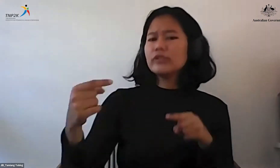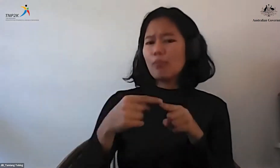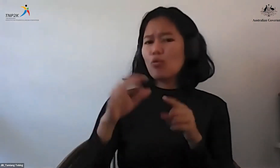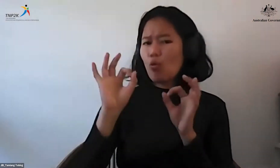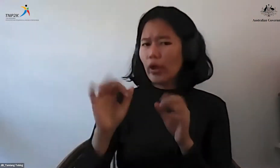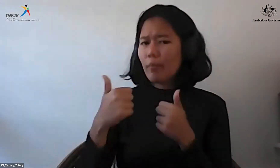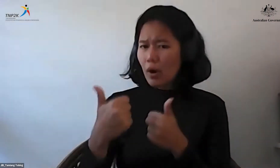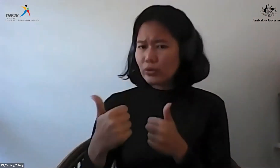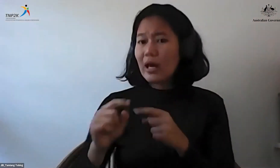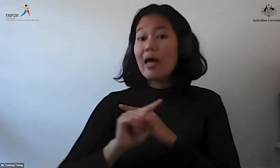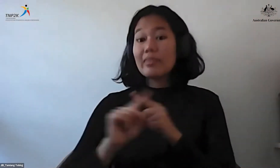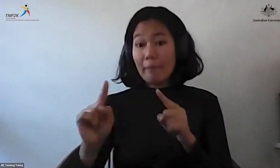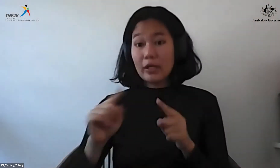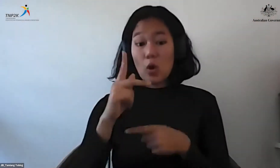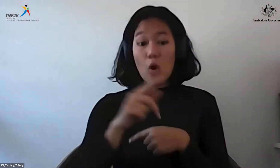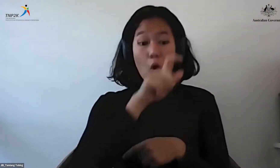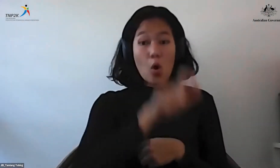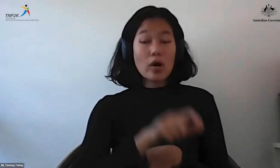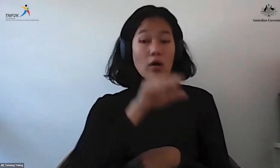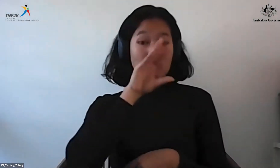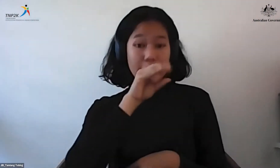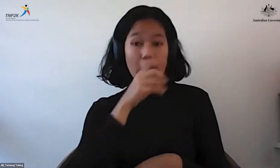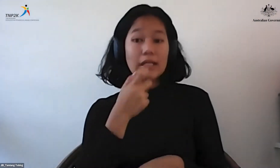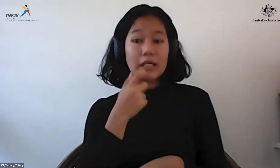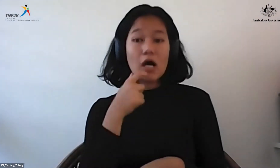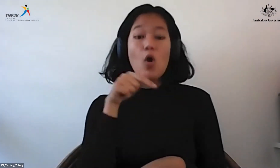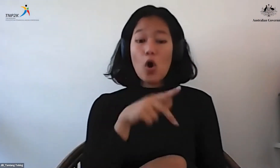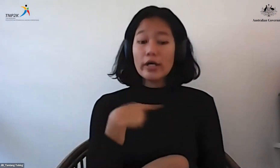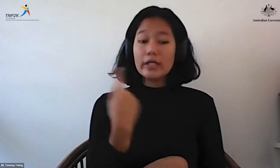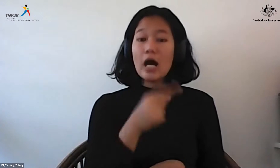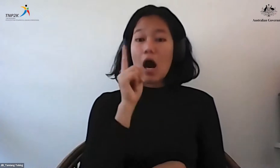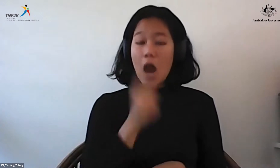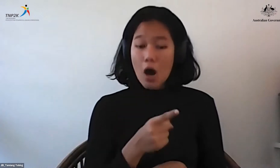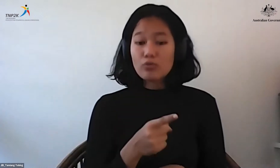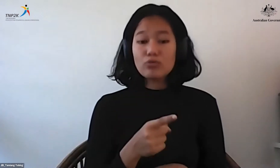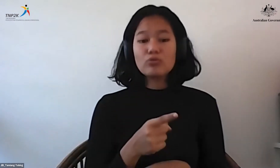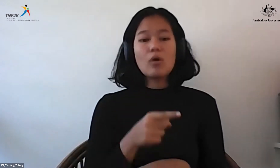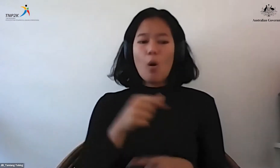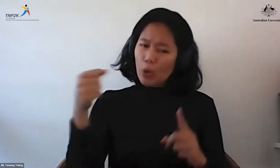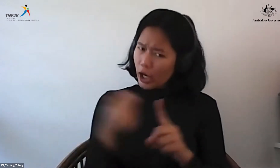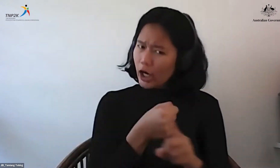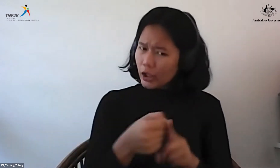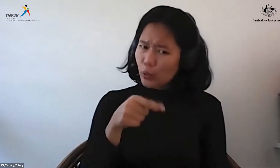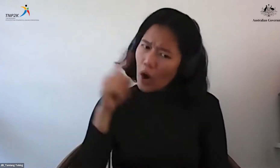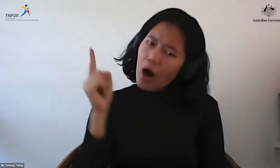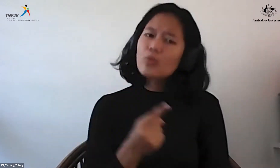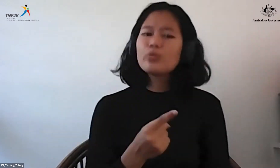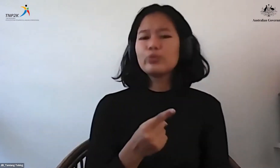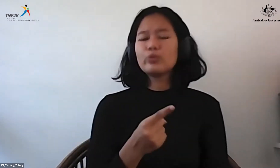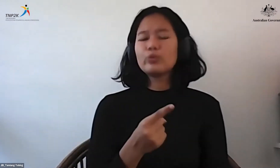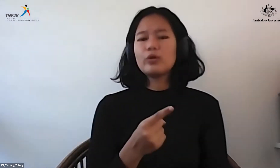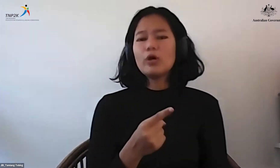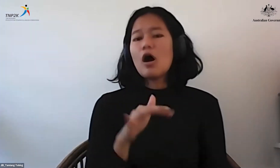gitu. Tapi ketika orang berbicara tentang, "Oh, kita harus menangani kekerasan terhadap perempuan, kita